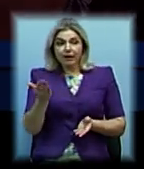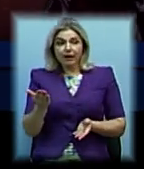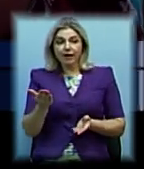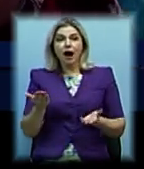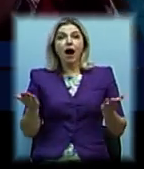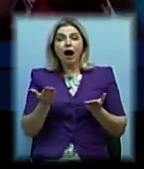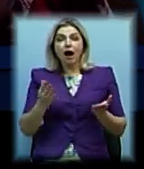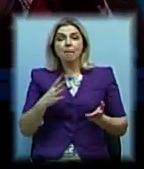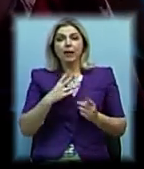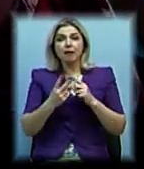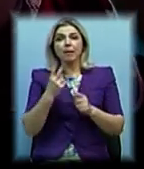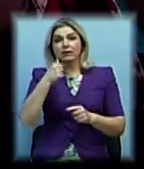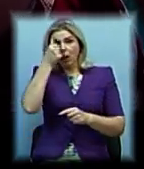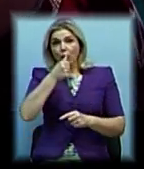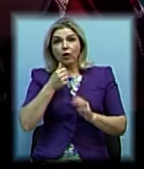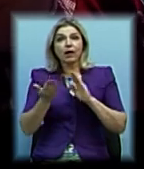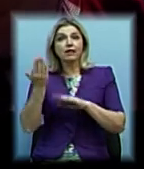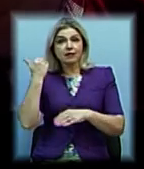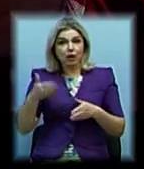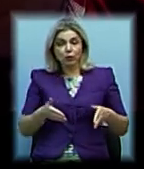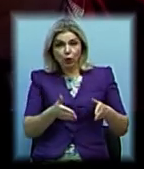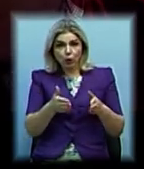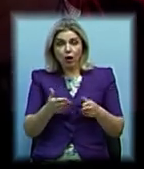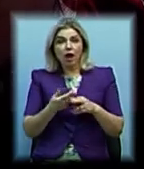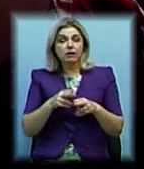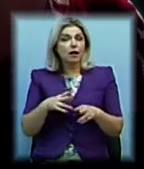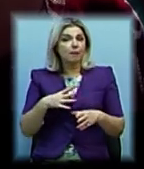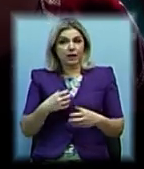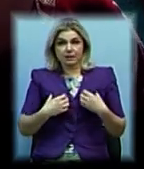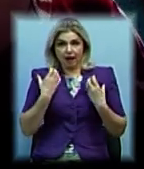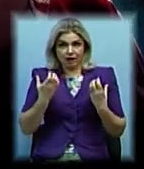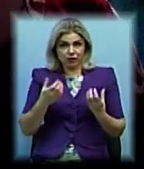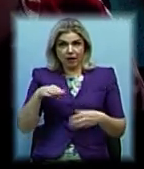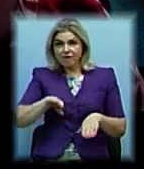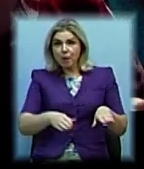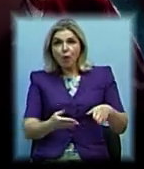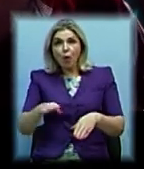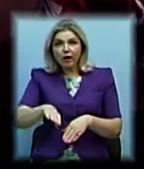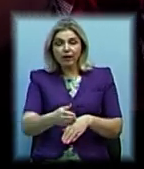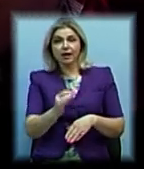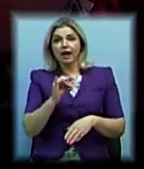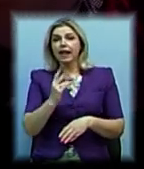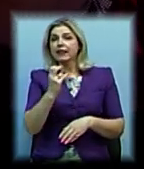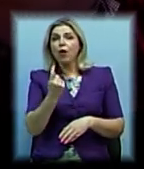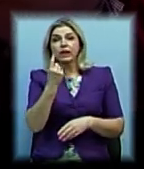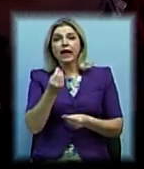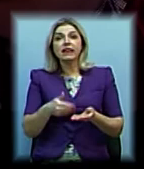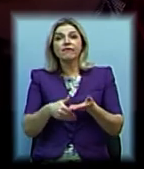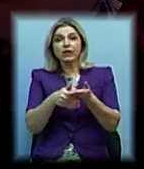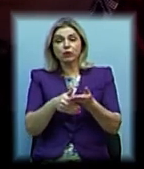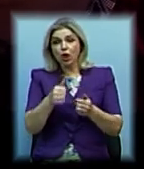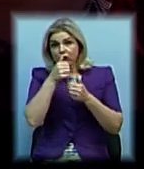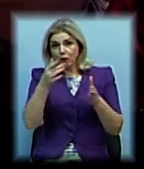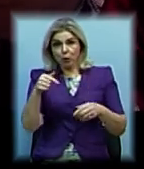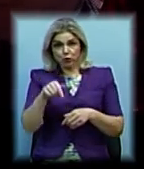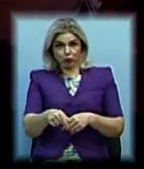Яка вона була півтора року тому назад, це сплошні були вибоїни, і ніякий жодний інвестор не мог сюди